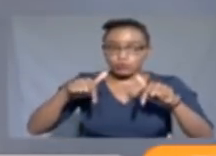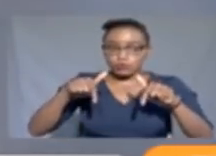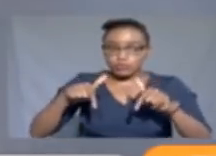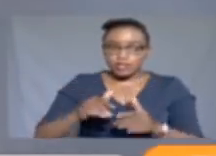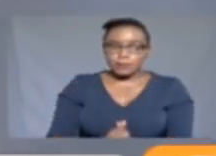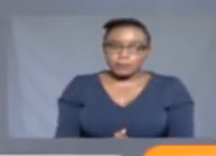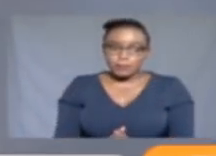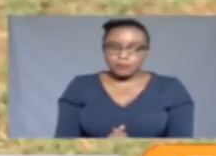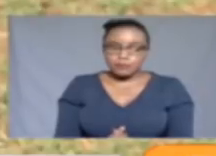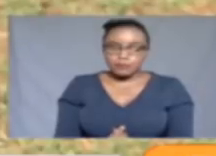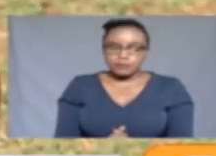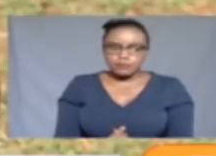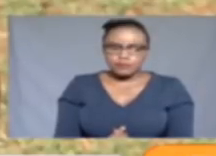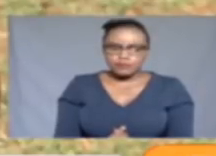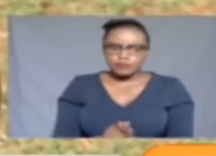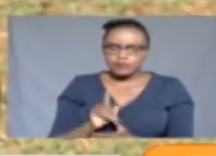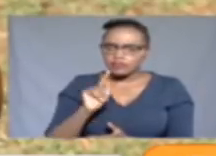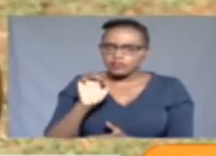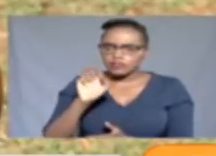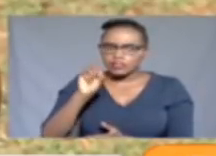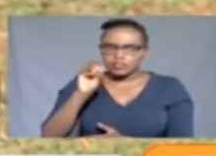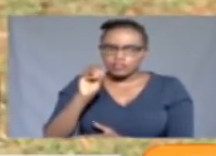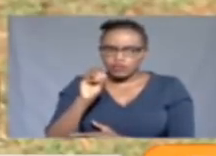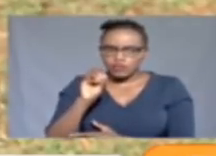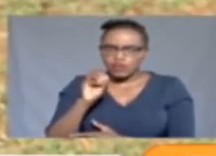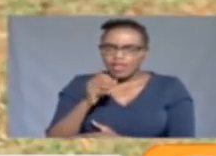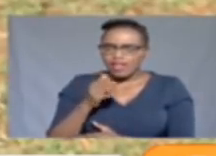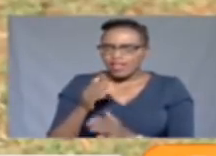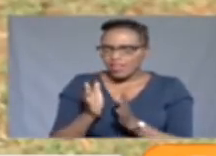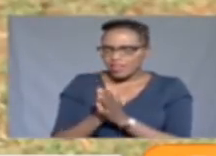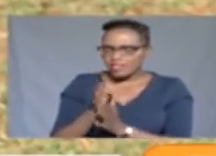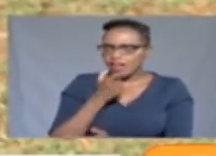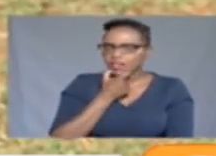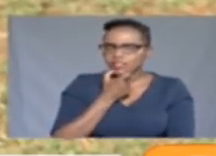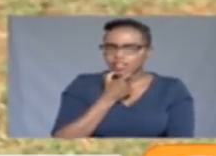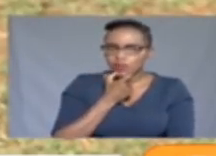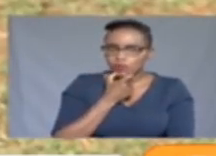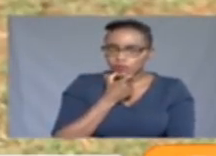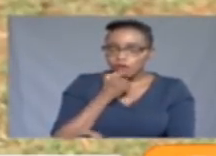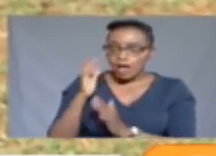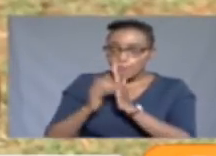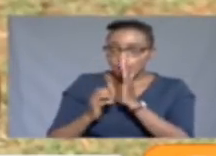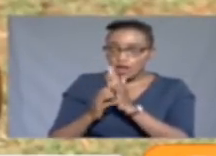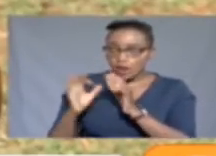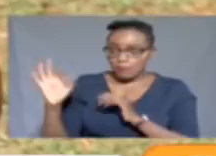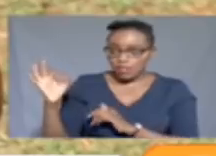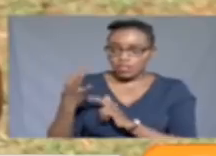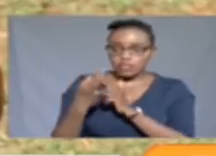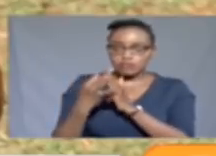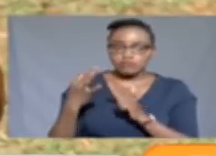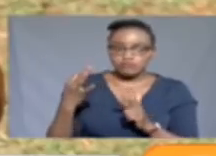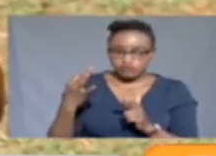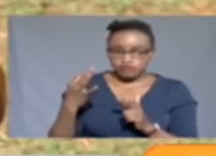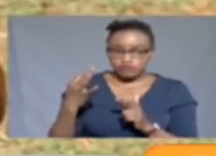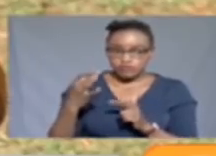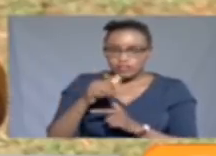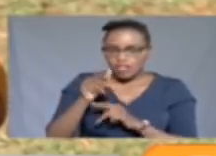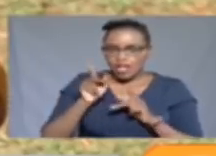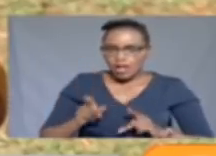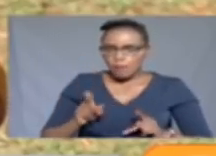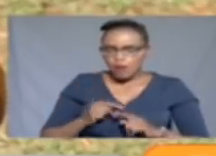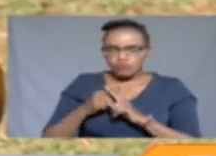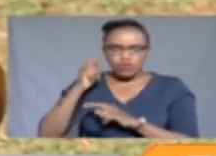Kwa saiti ni teso na chaluo na mugamba na watu ya